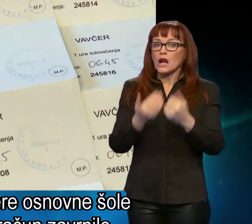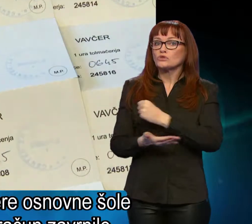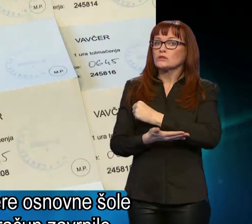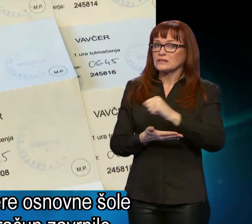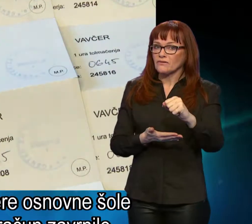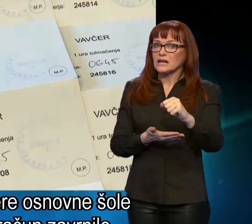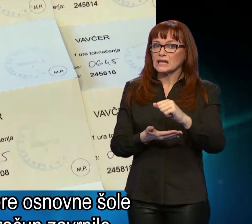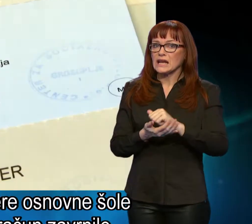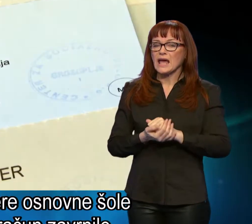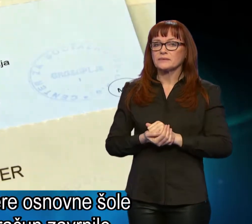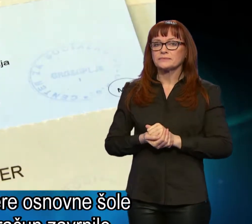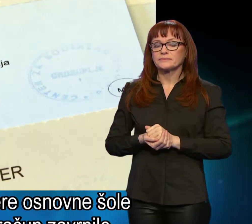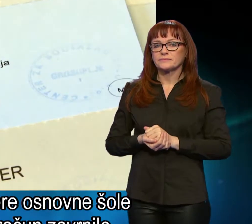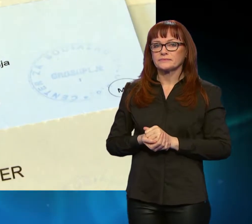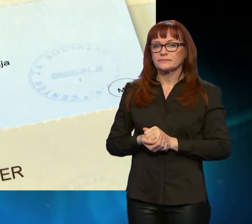zavrnile.